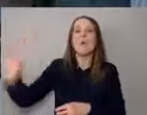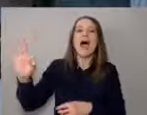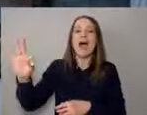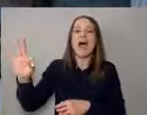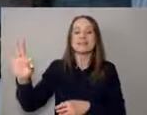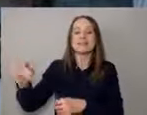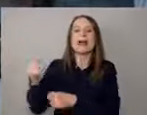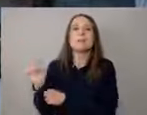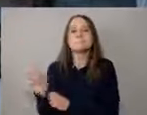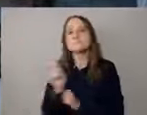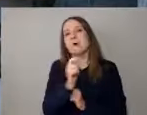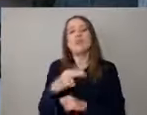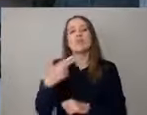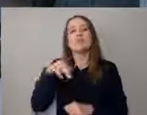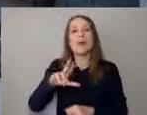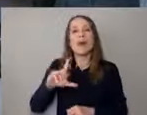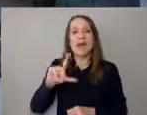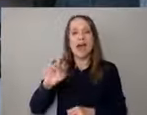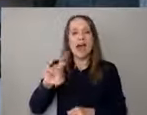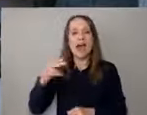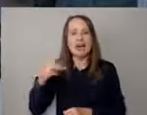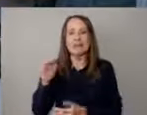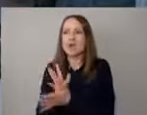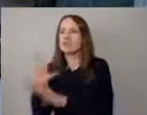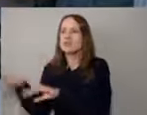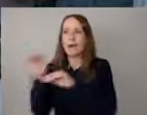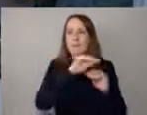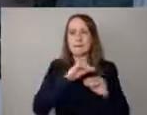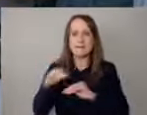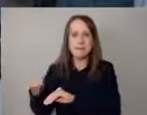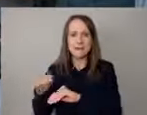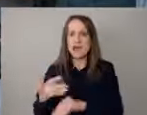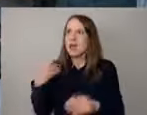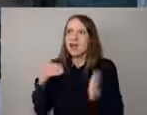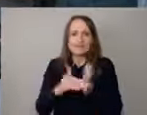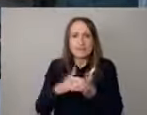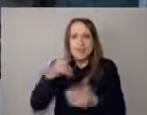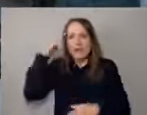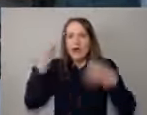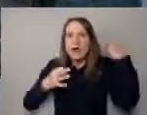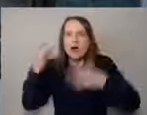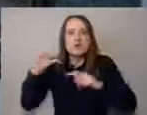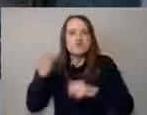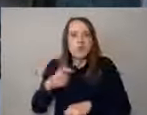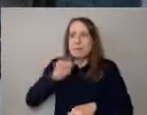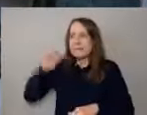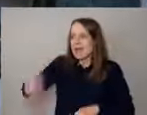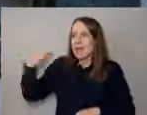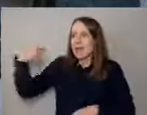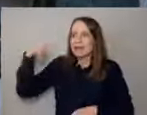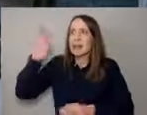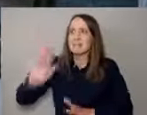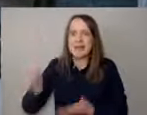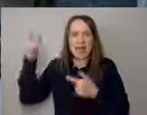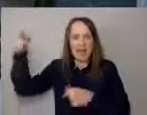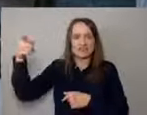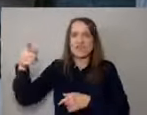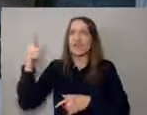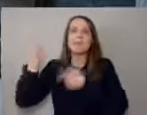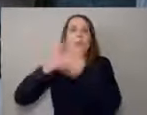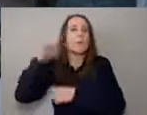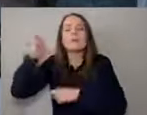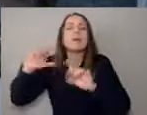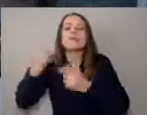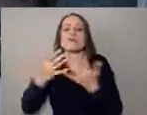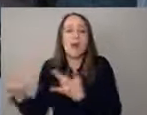powyższym trzeba się zastanowić, co prezydent będzie załatwiał w Stanach Zjednoczonych, bo jeżeli obecność wojsk amerykańskich, których już mamy, to